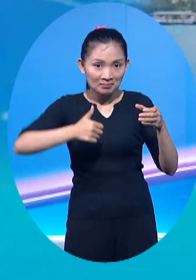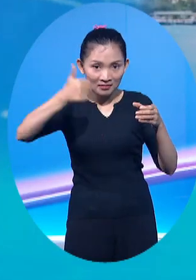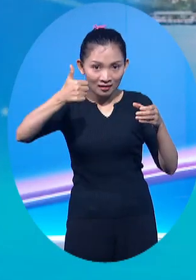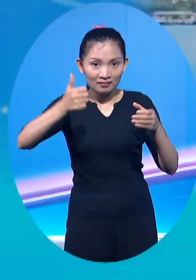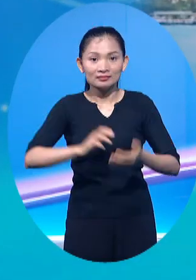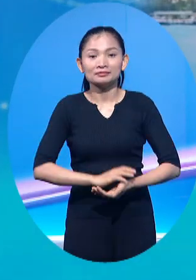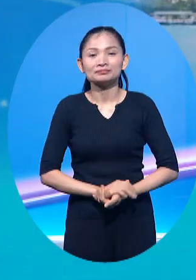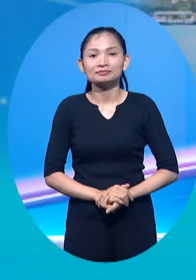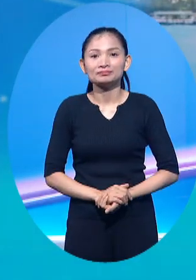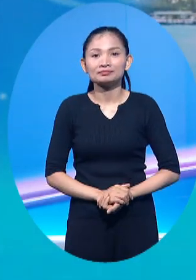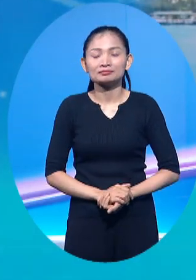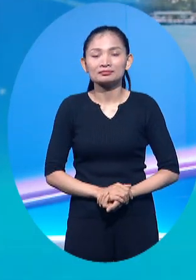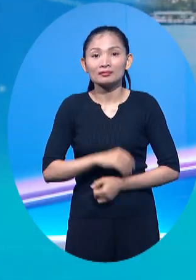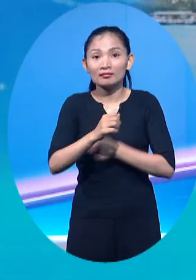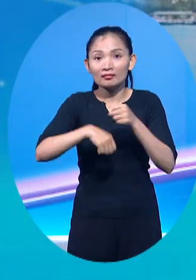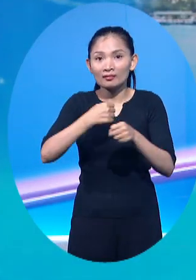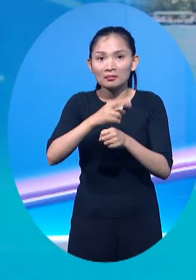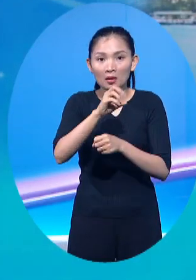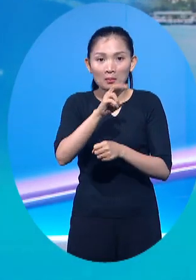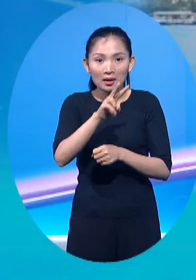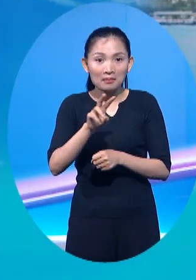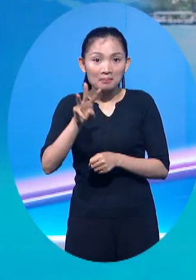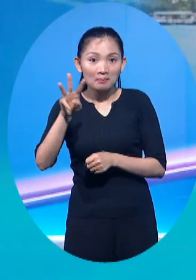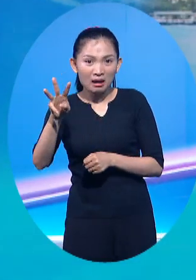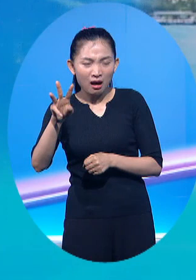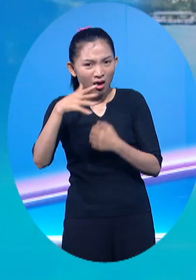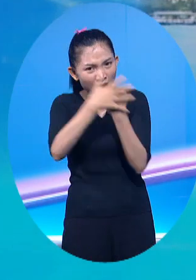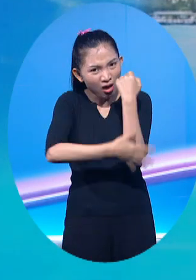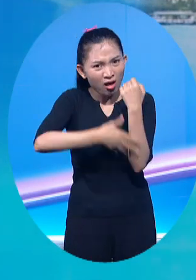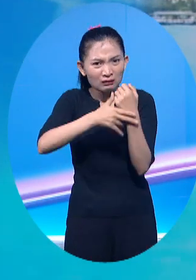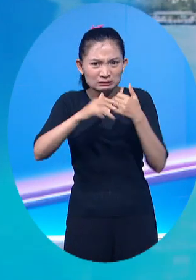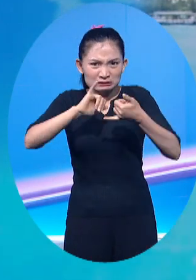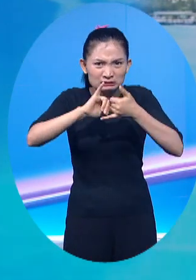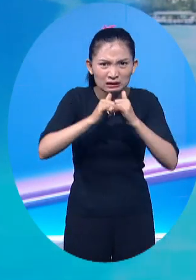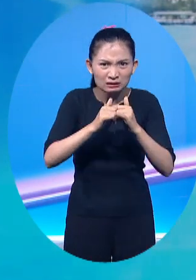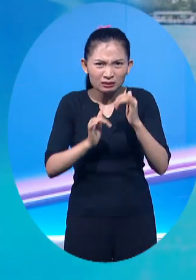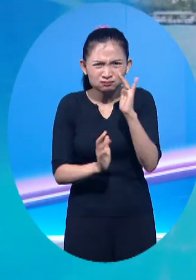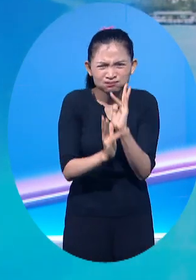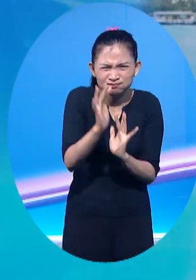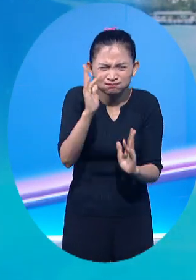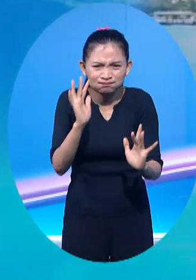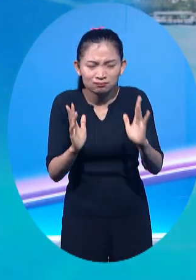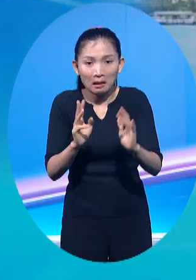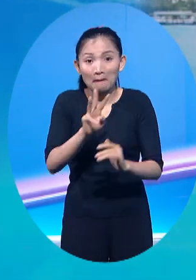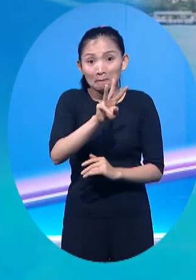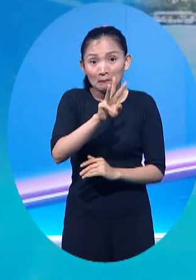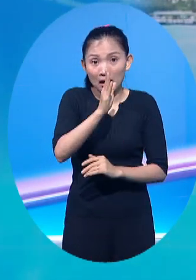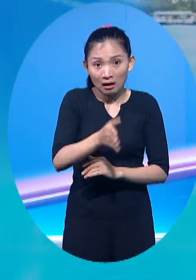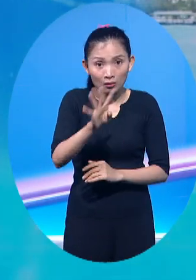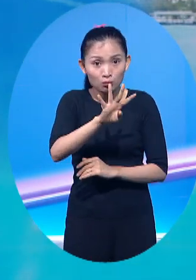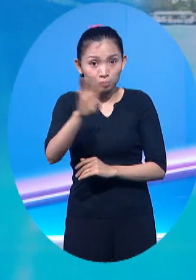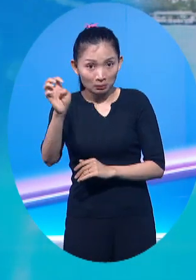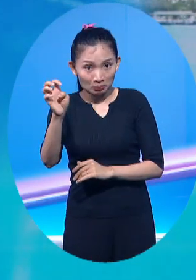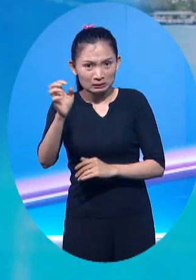Thống kê trong năm 2023, toàn quốc đã xảy ra hơn 3.400 vụ cháy, làm gần 300 người thương vong, thiệt hại về tài sản ước tính